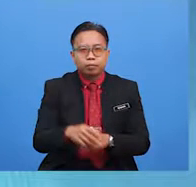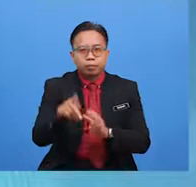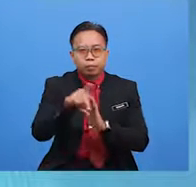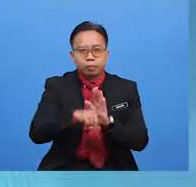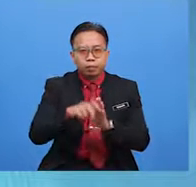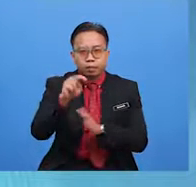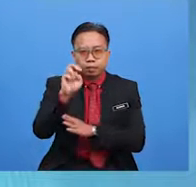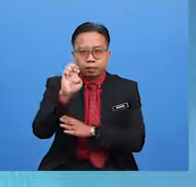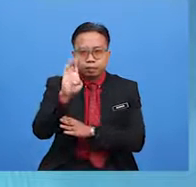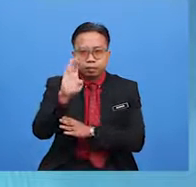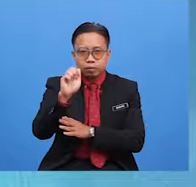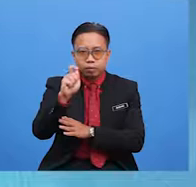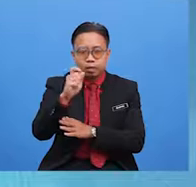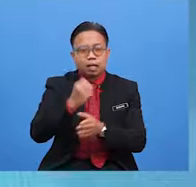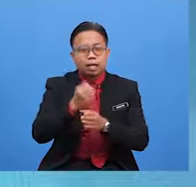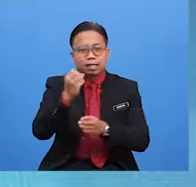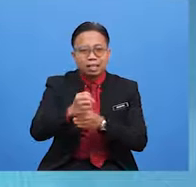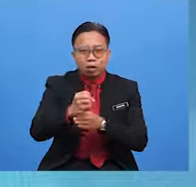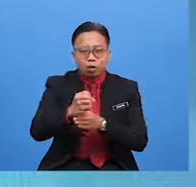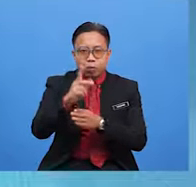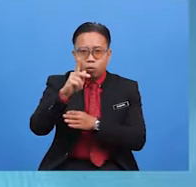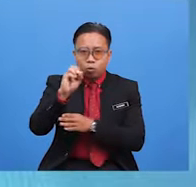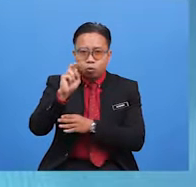penerbak atau konduktor.